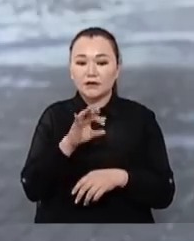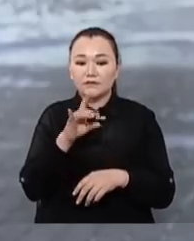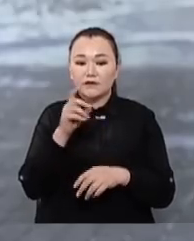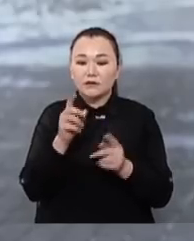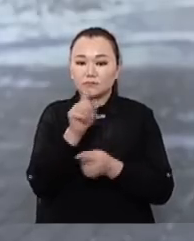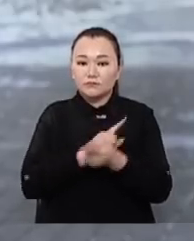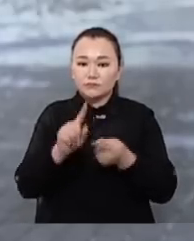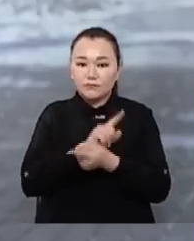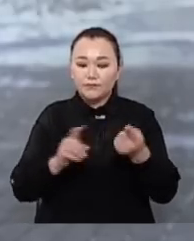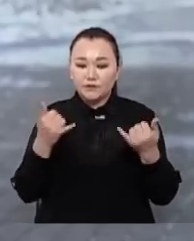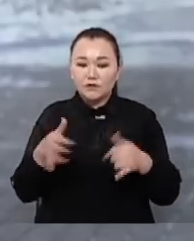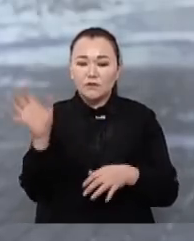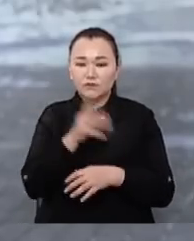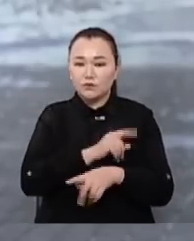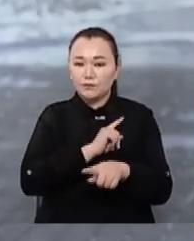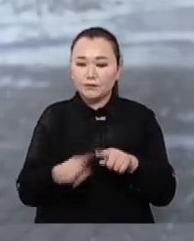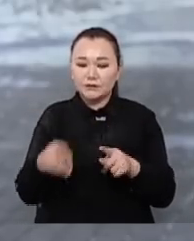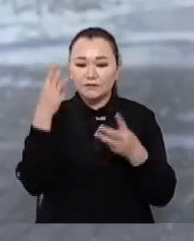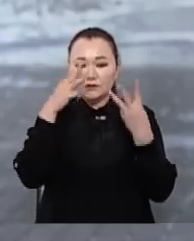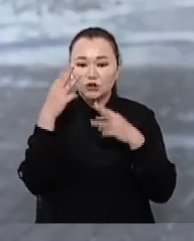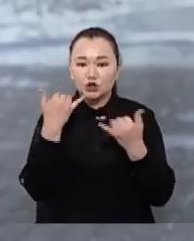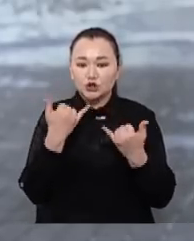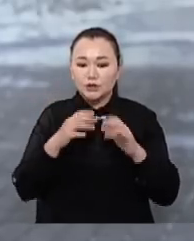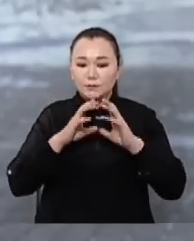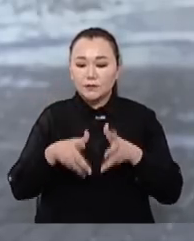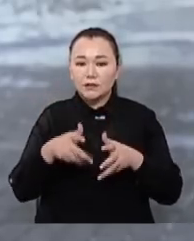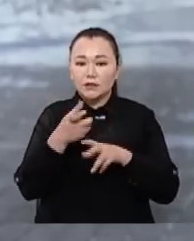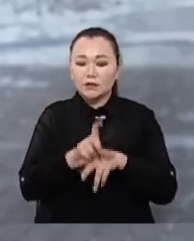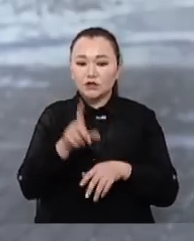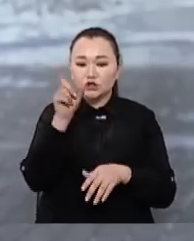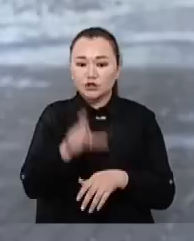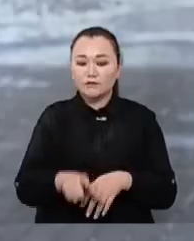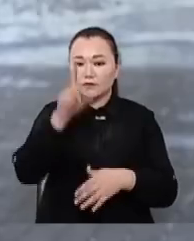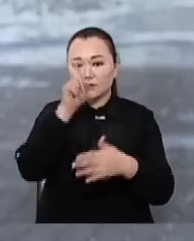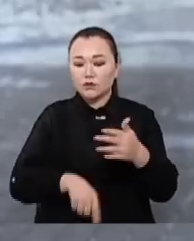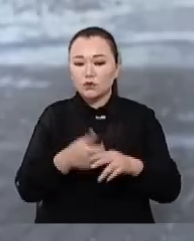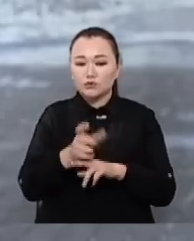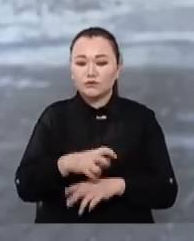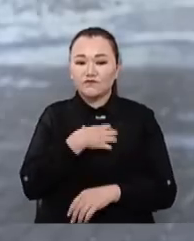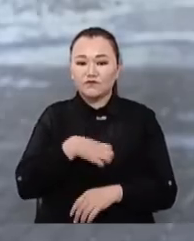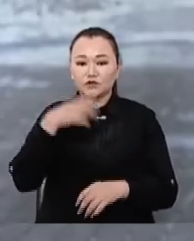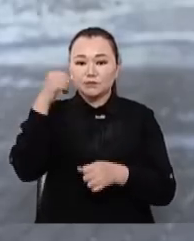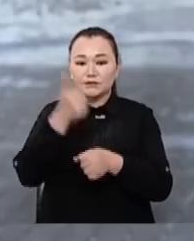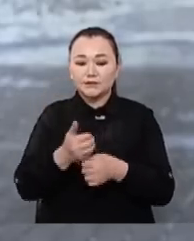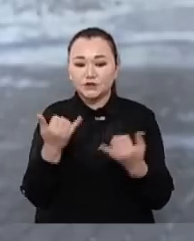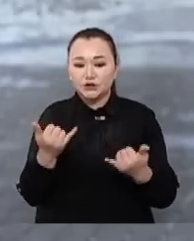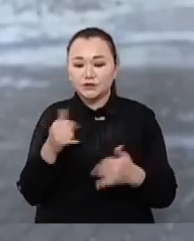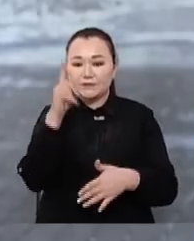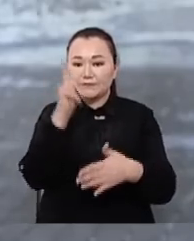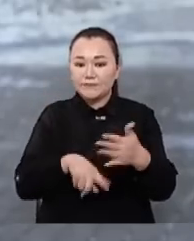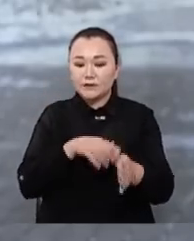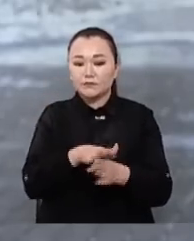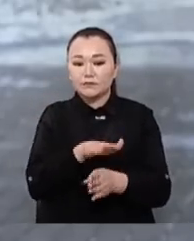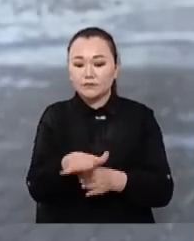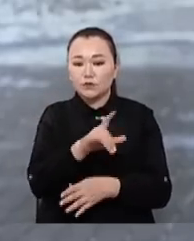заман периодында өте маңызды адамның сенімі, сол сенімді атқару. Президенттің мысалы қазіргі сенімді атқарып